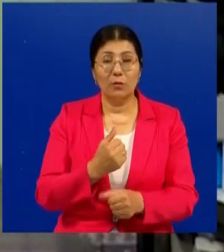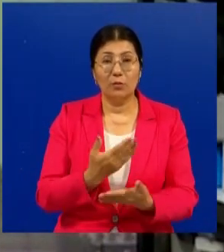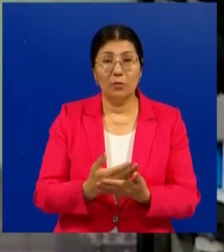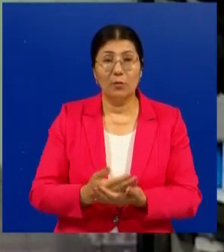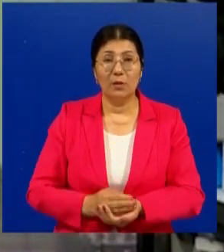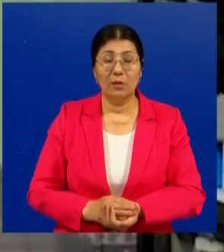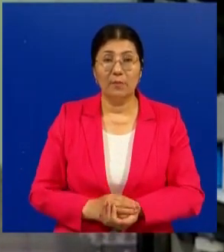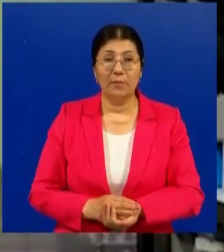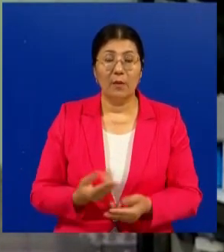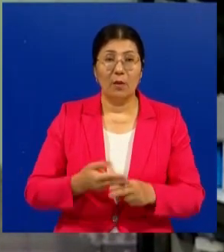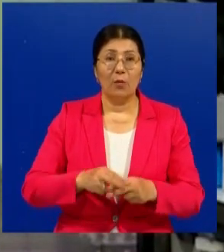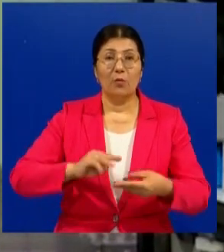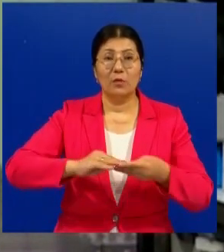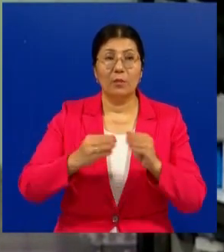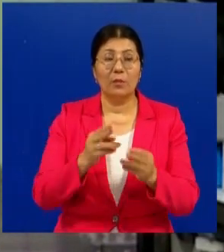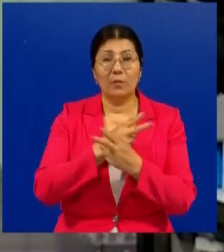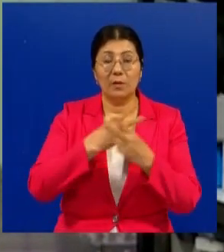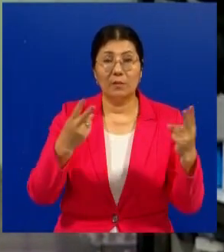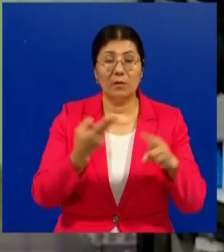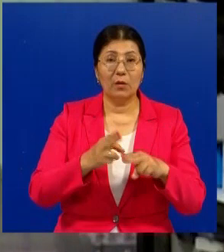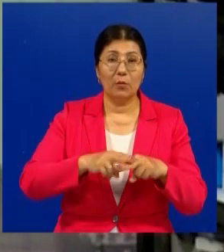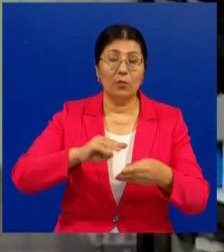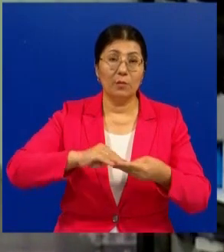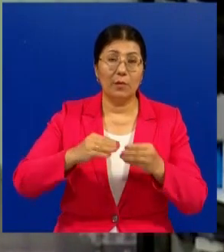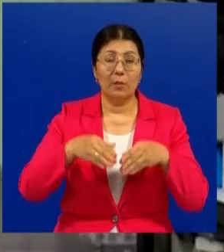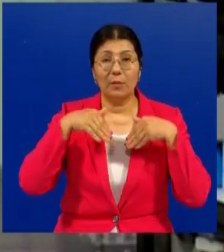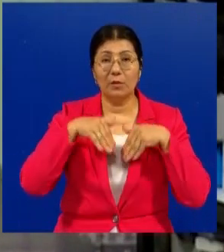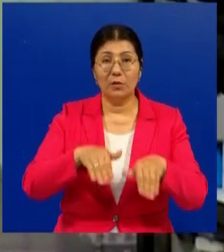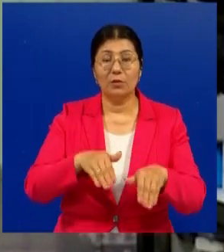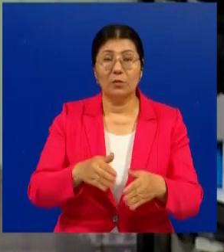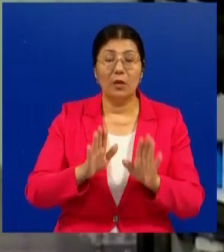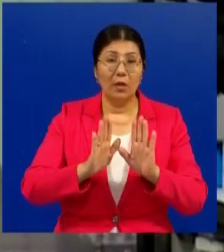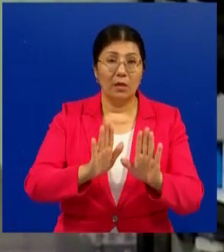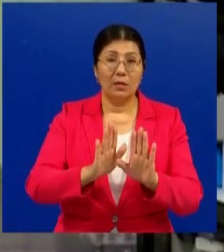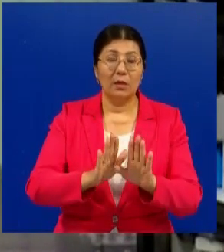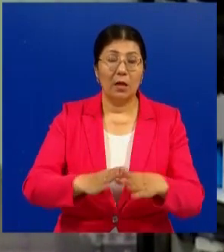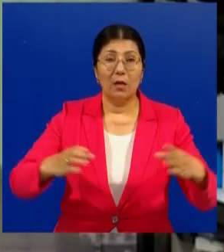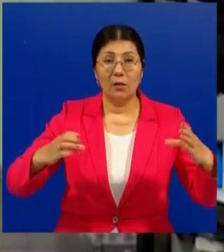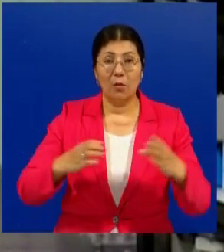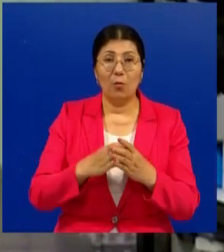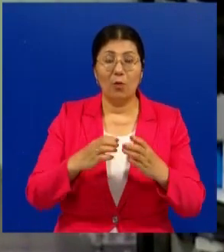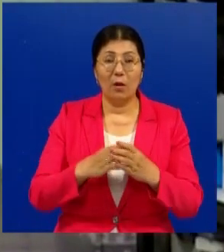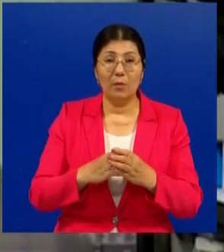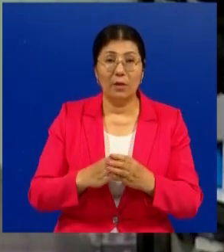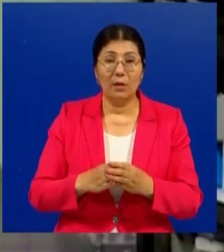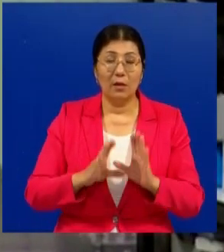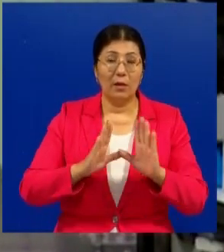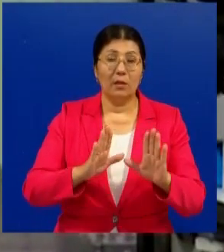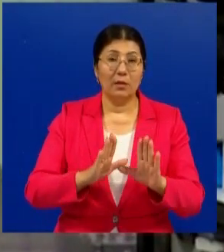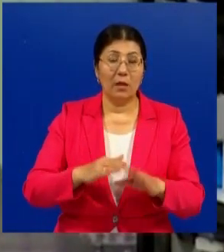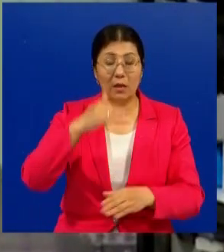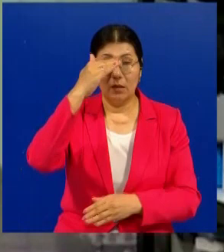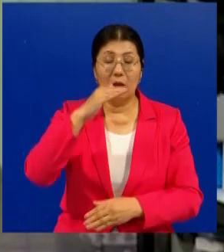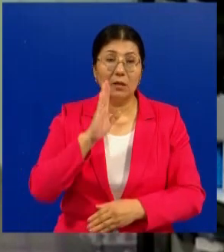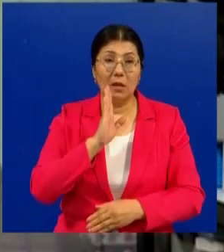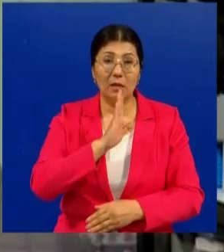көтеріп жатыр осы мәселелер. Сол осы мәселелерді шешу ол тек қана қоғамның или тек қана атаның,